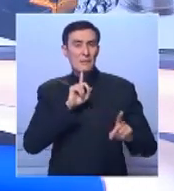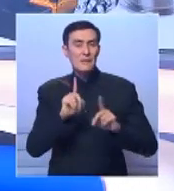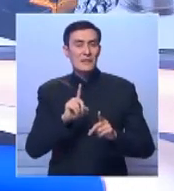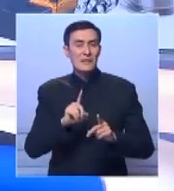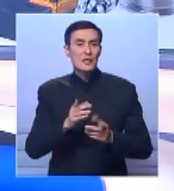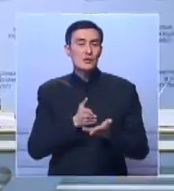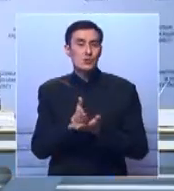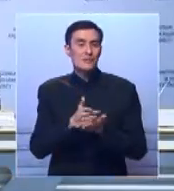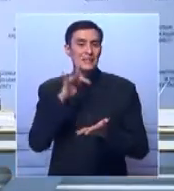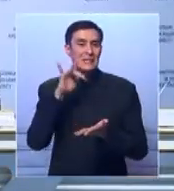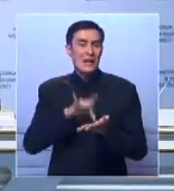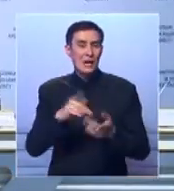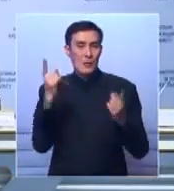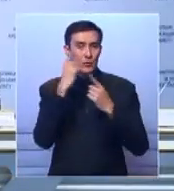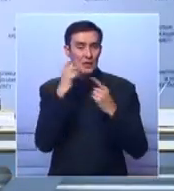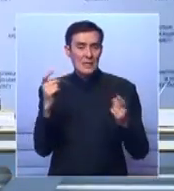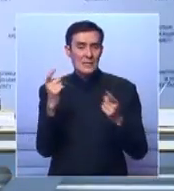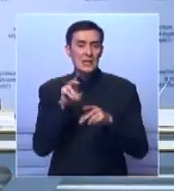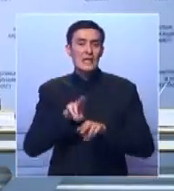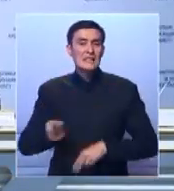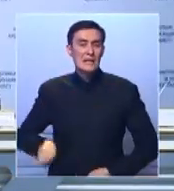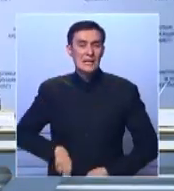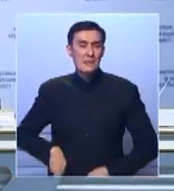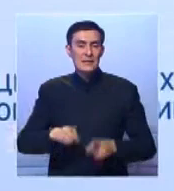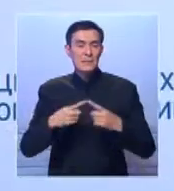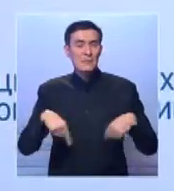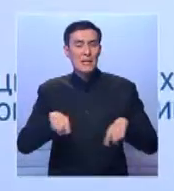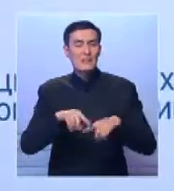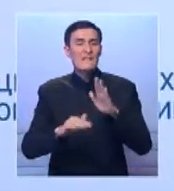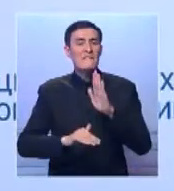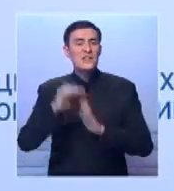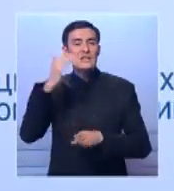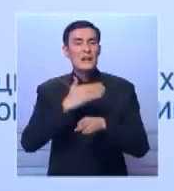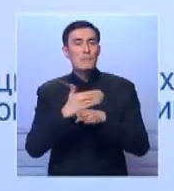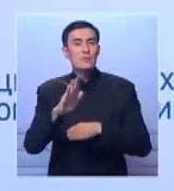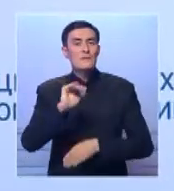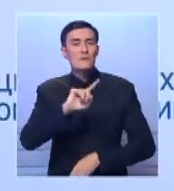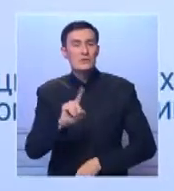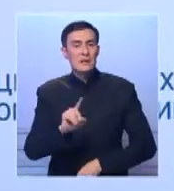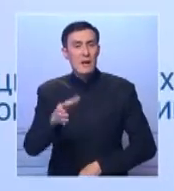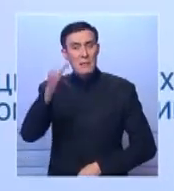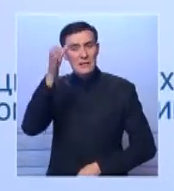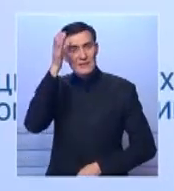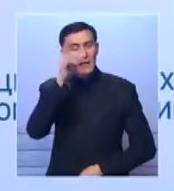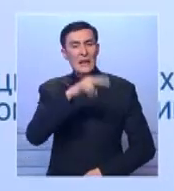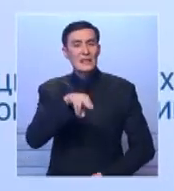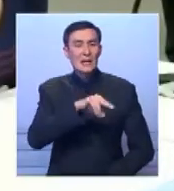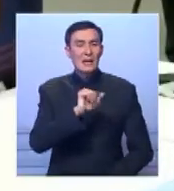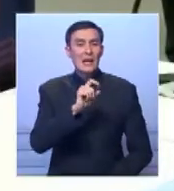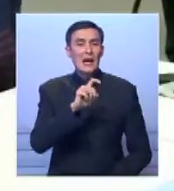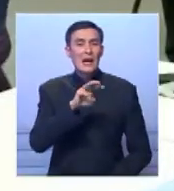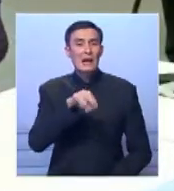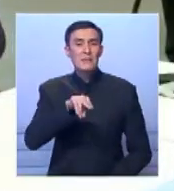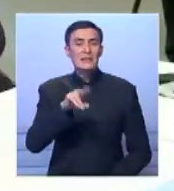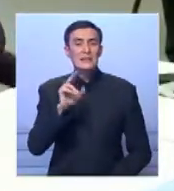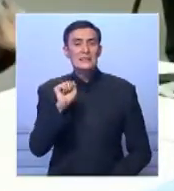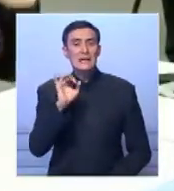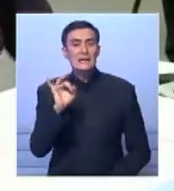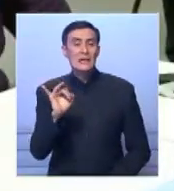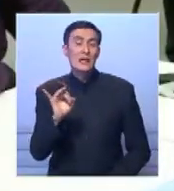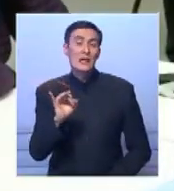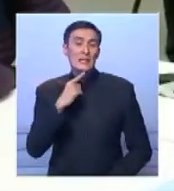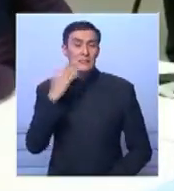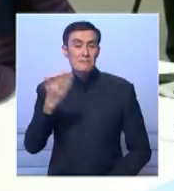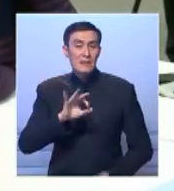службы центральной коммуникации сообщил директор департамента высшего и послевузовского образования Дархан Ахмед Заки. По словам